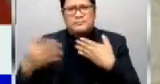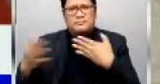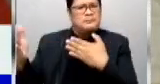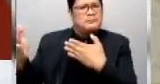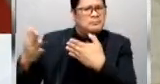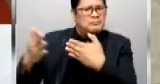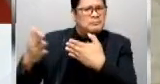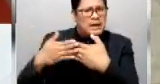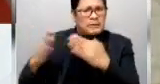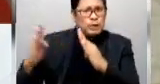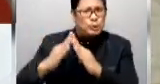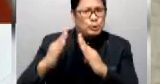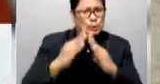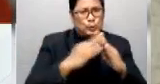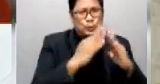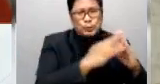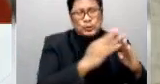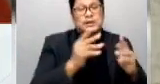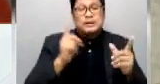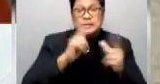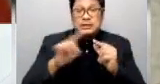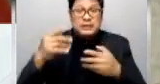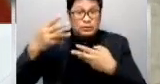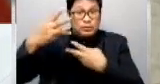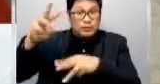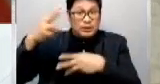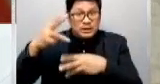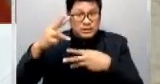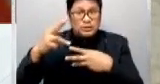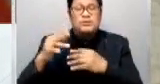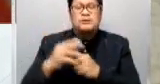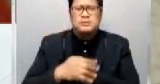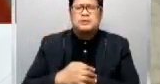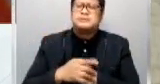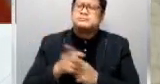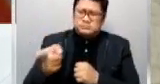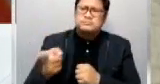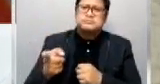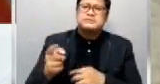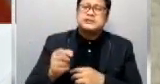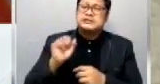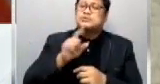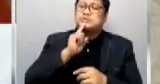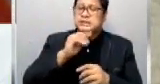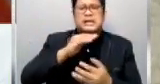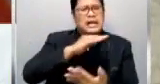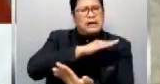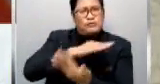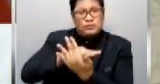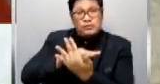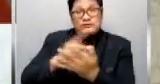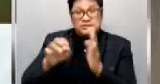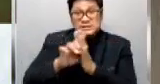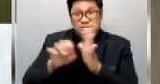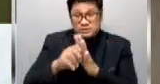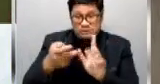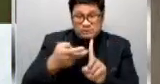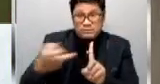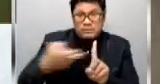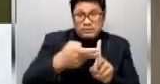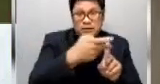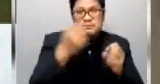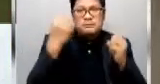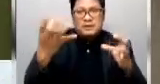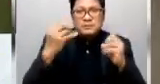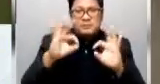bintana lang yung pagitan. So yun po yung iniwasan po namin dahil pagka nagkahawa, ang daming pamilya.